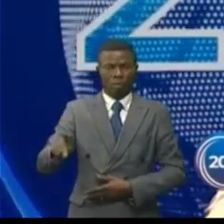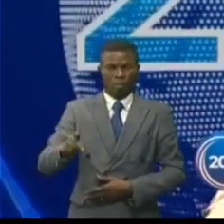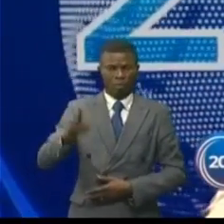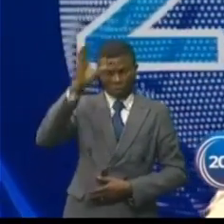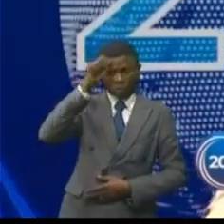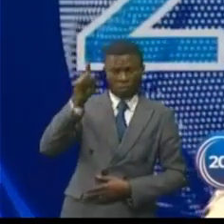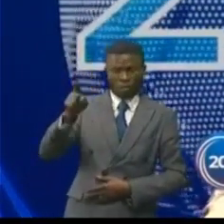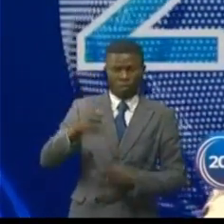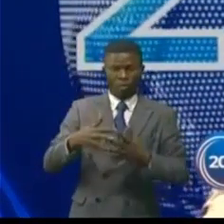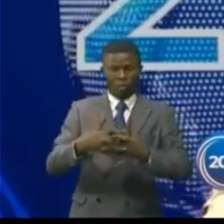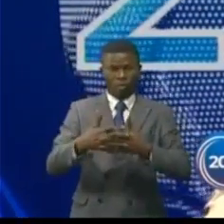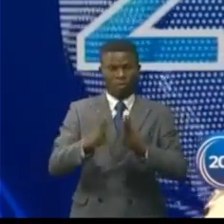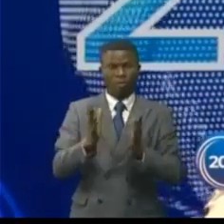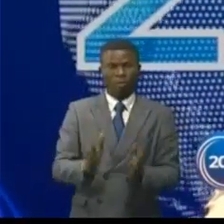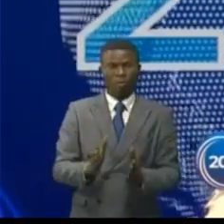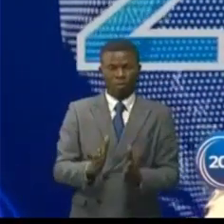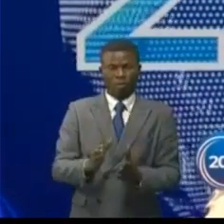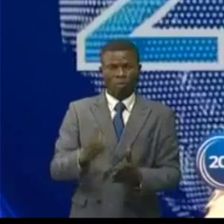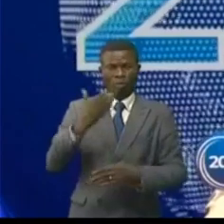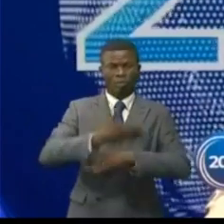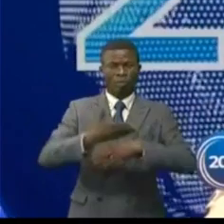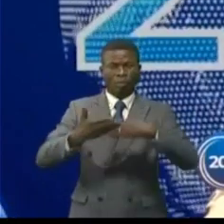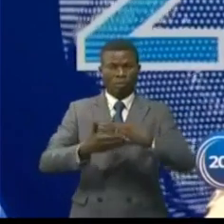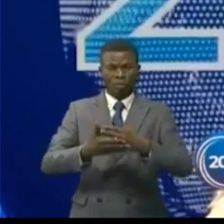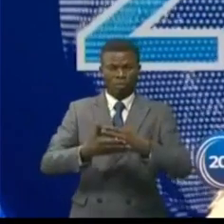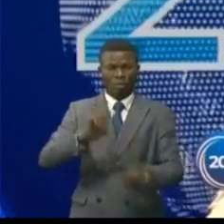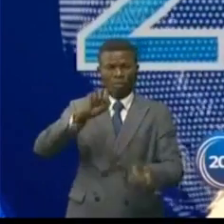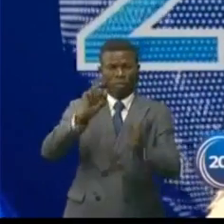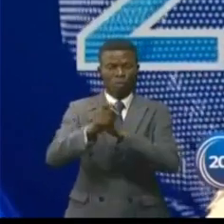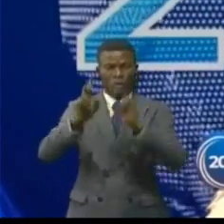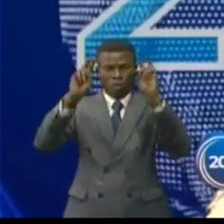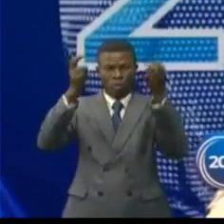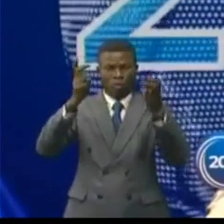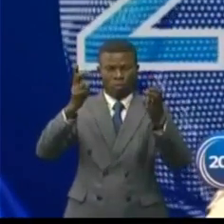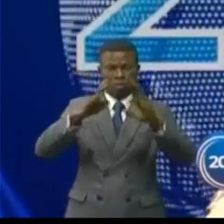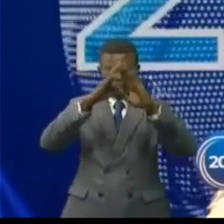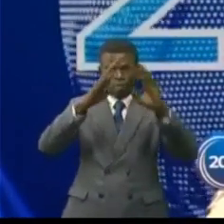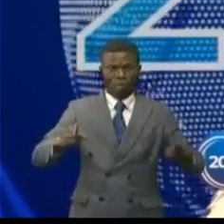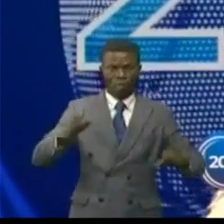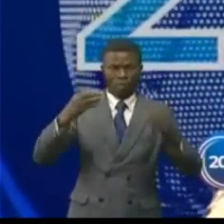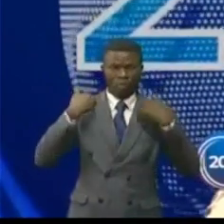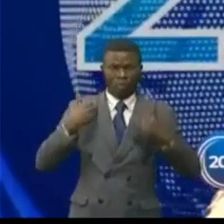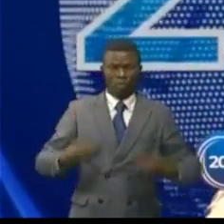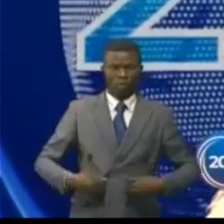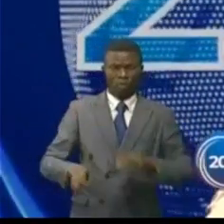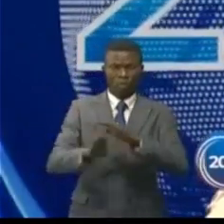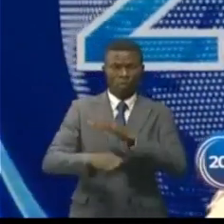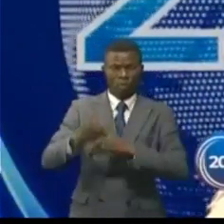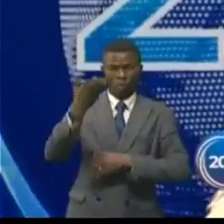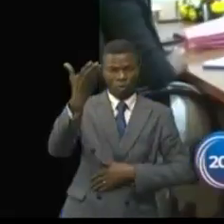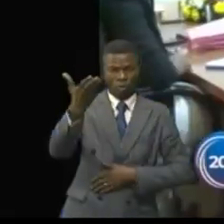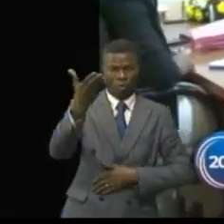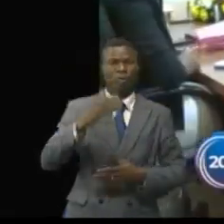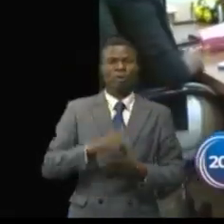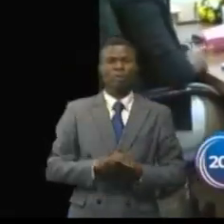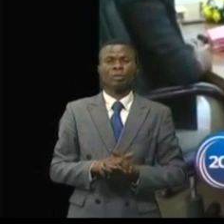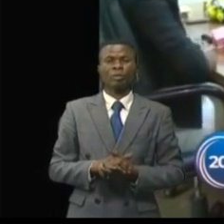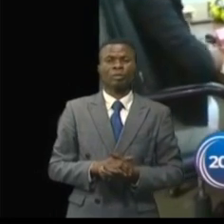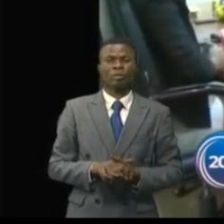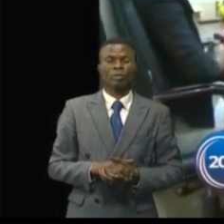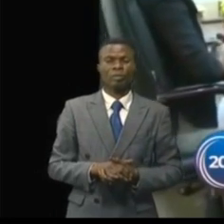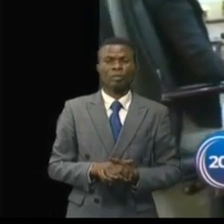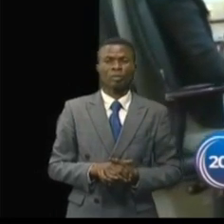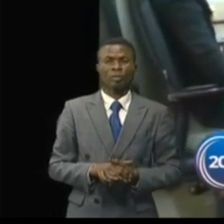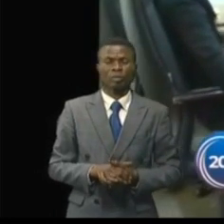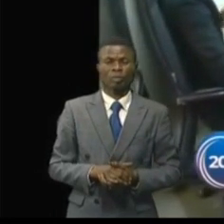Ce partenariat vise la construction et la modernisation des infrastructures physiques de base. Reportage. C'est